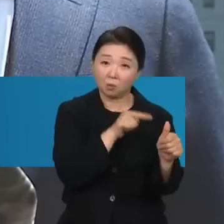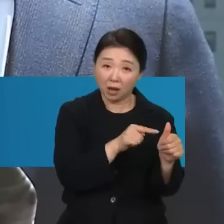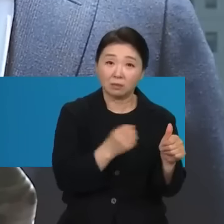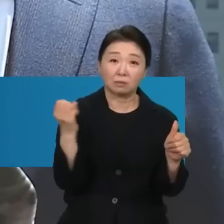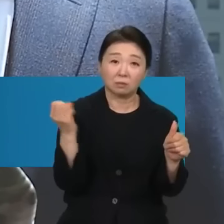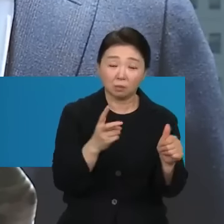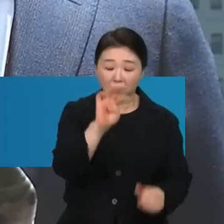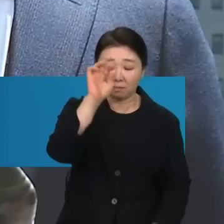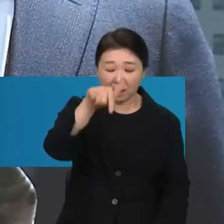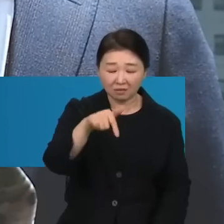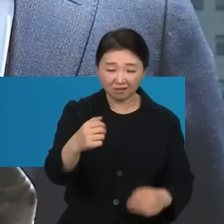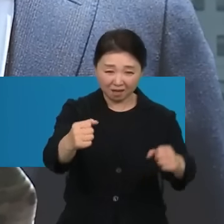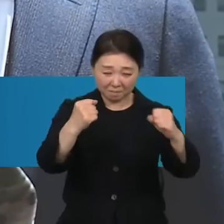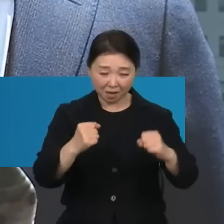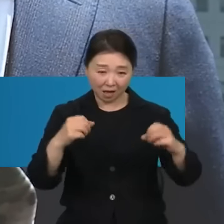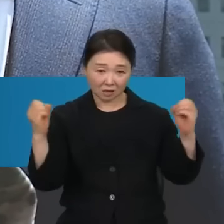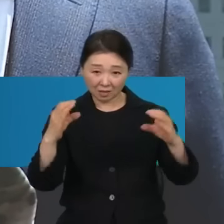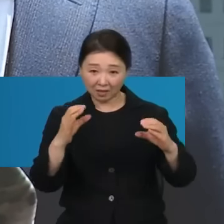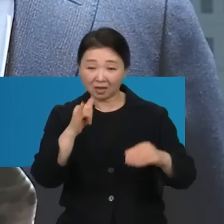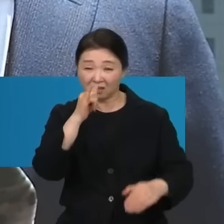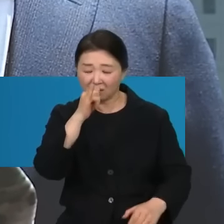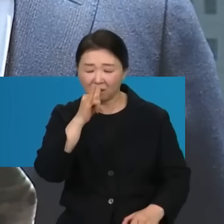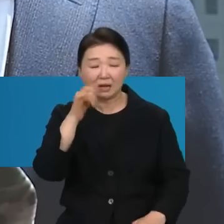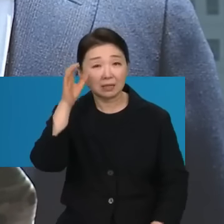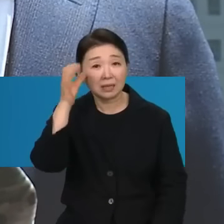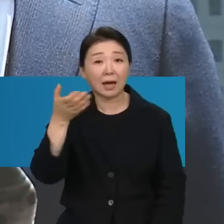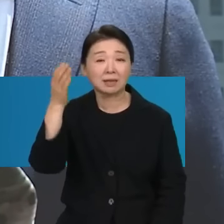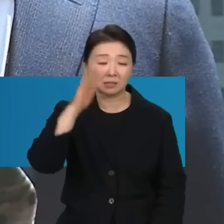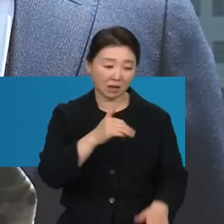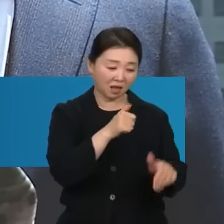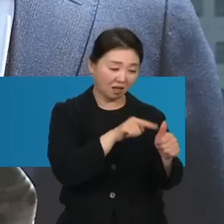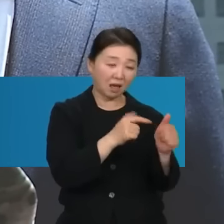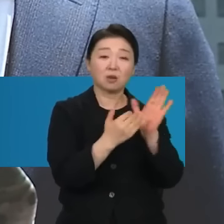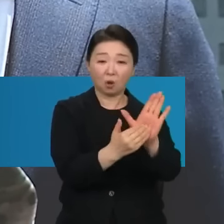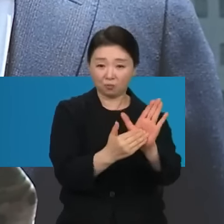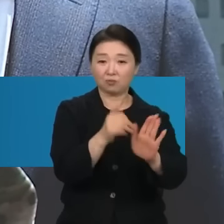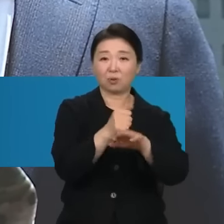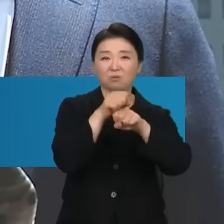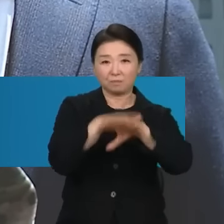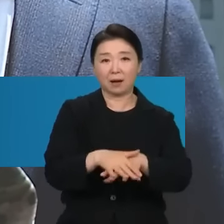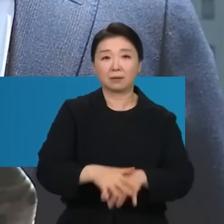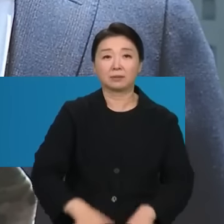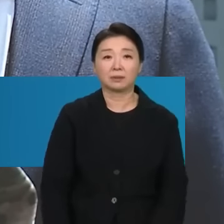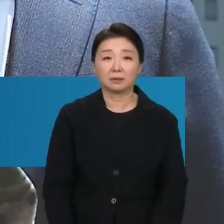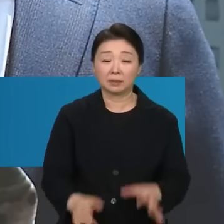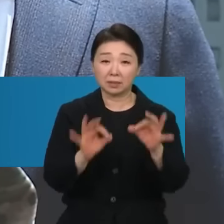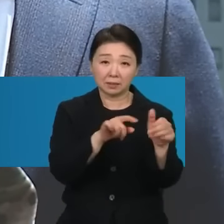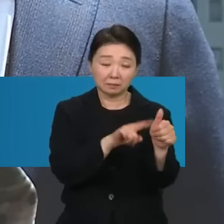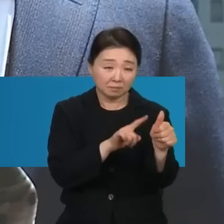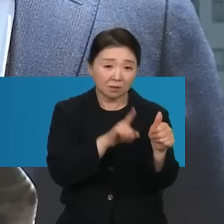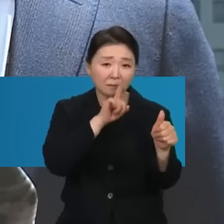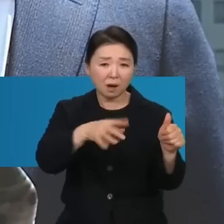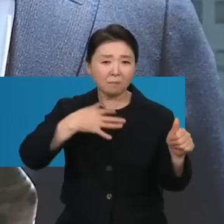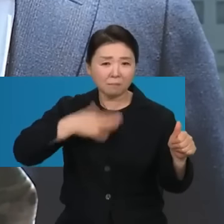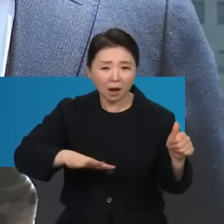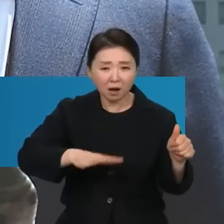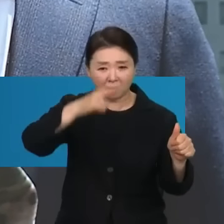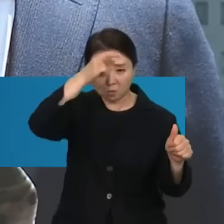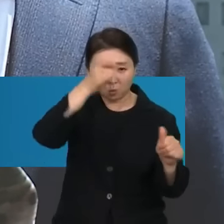대질 조사가 이뤄지나 했는데 김 사령관이 끝내 거부하면서 무산됐습니다. 김 사령관은 그런 말을 하지